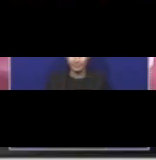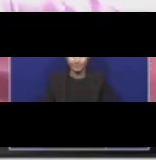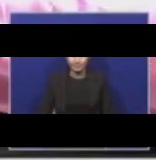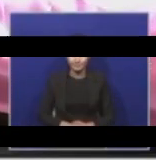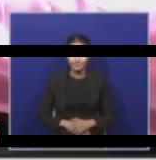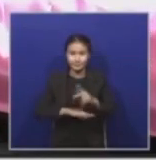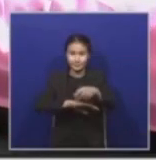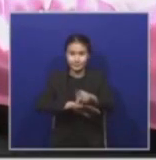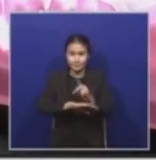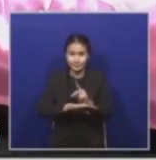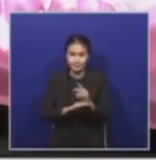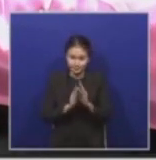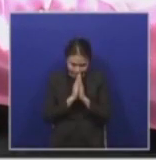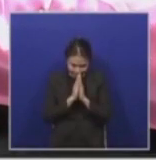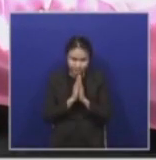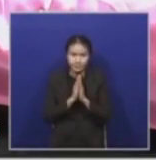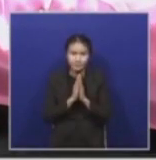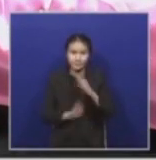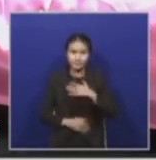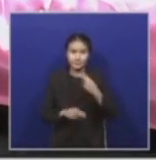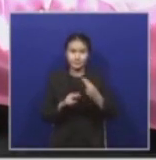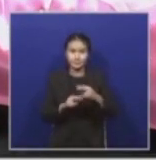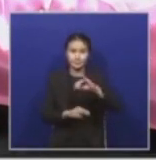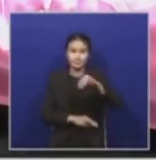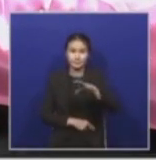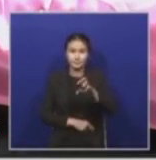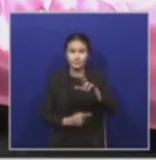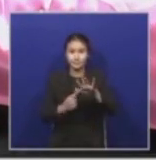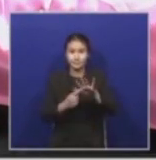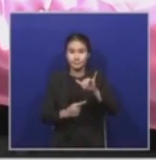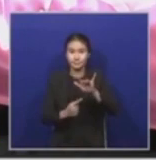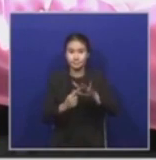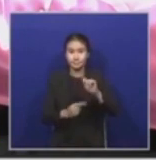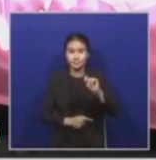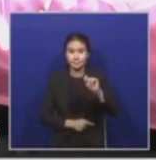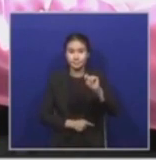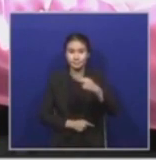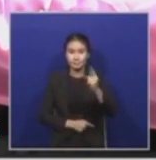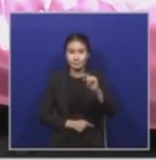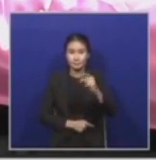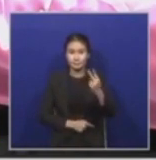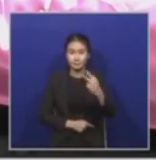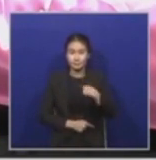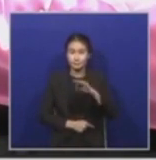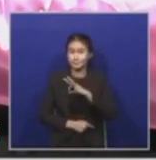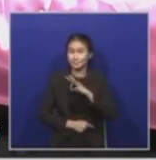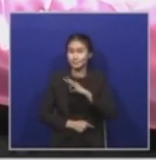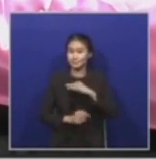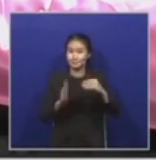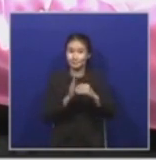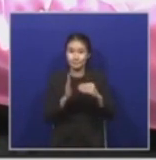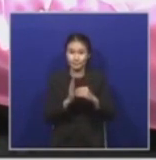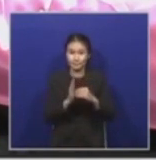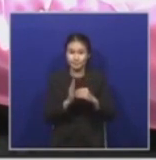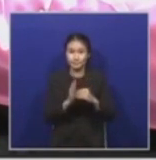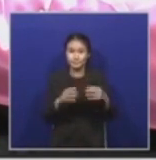ท่านประธานที่เคารพครับกระผมจิรายุห่วงทรัพย์สมาชิกสภาผู้แทนราษฎรกรุงเทพมหานครเขต16คลองสามว